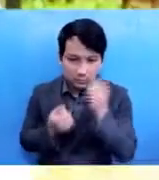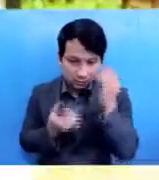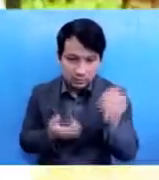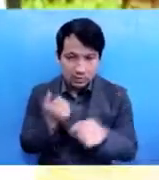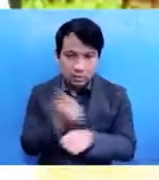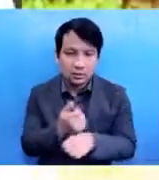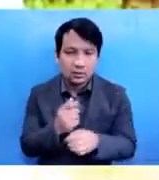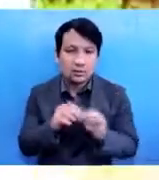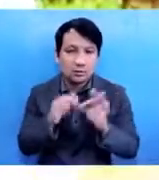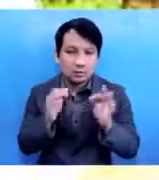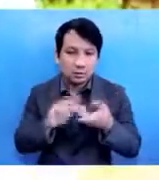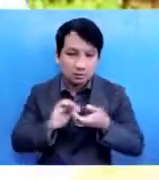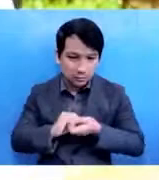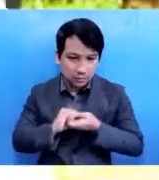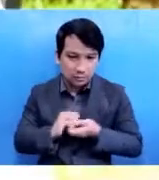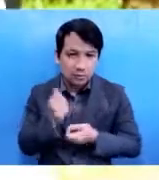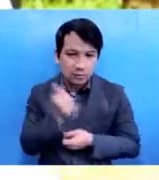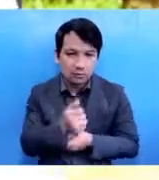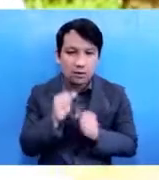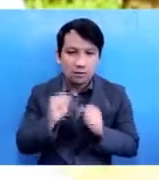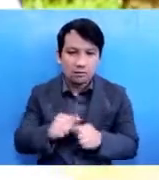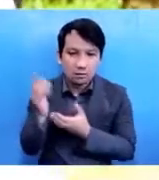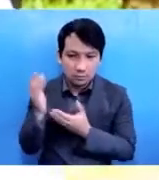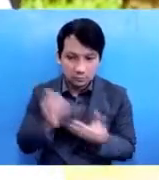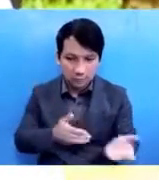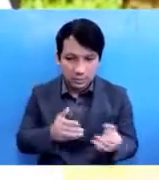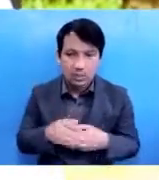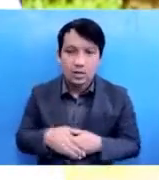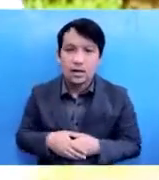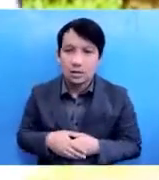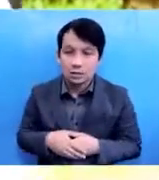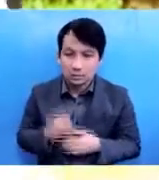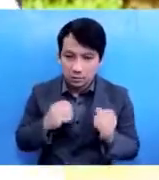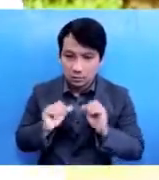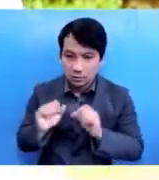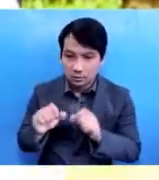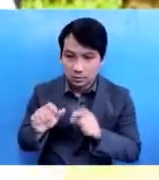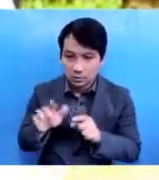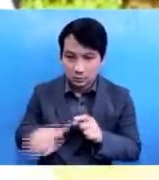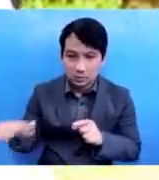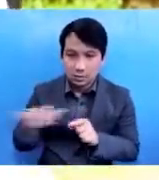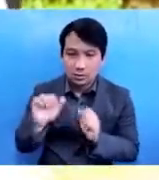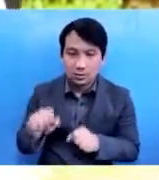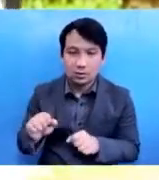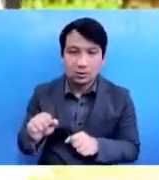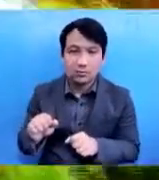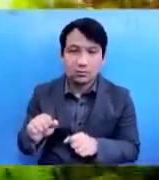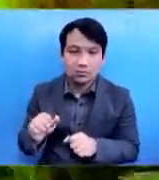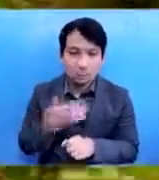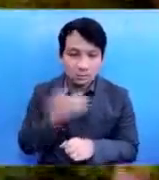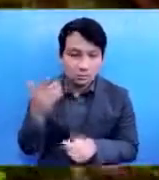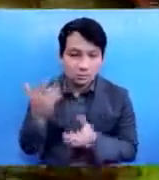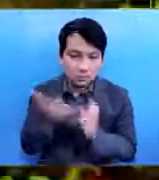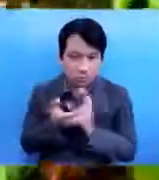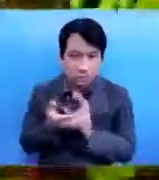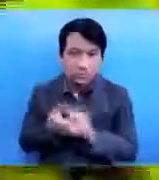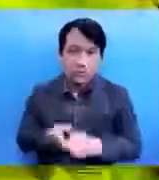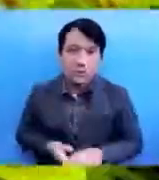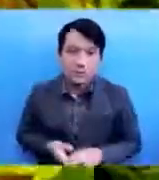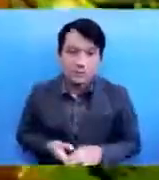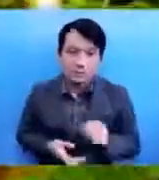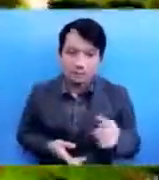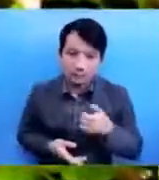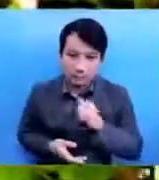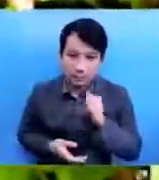partner farmers so that they can bring their goods here and then we can sell them also to the rest of the community. Bukas